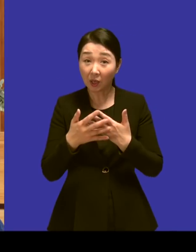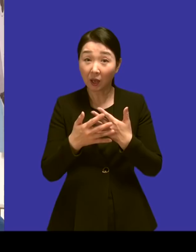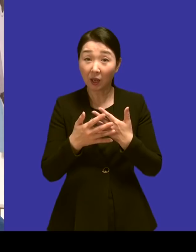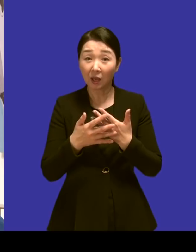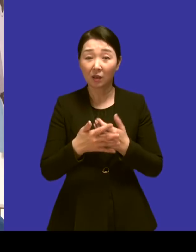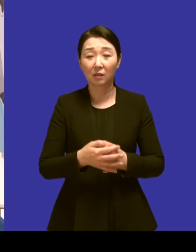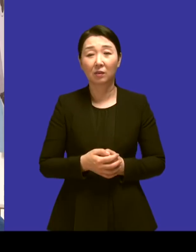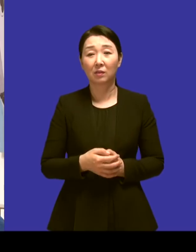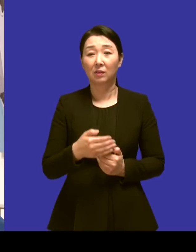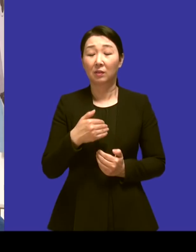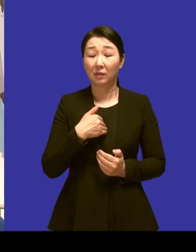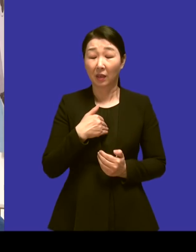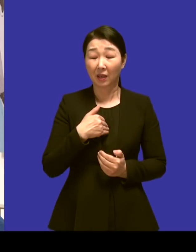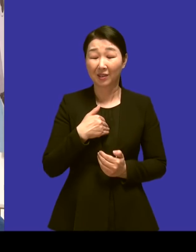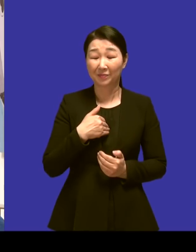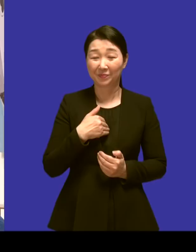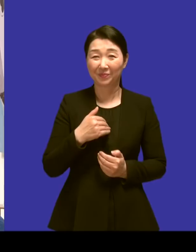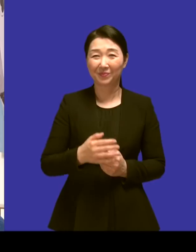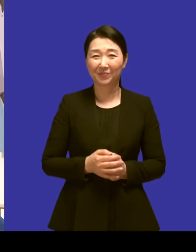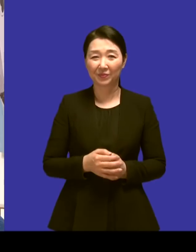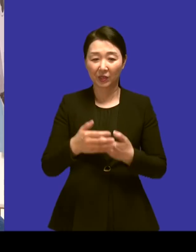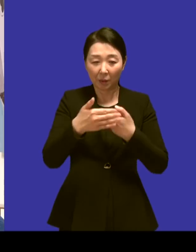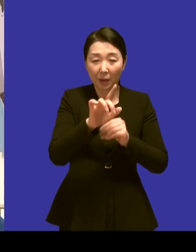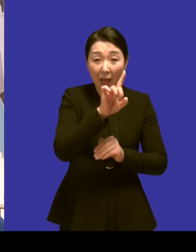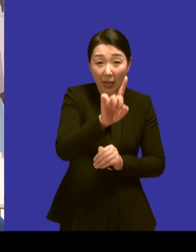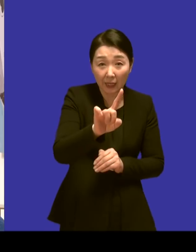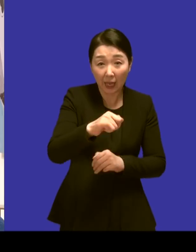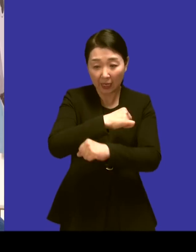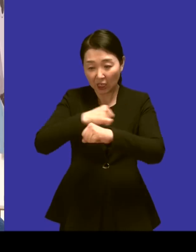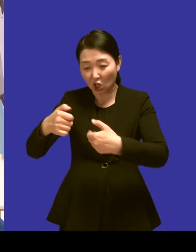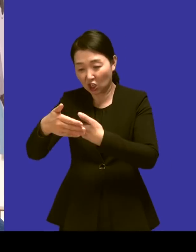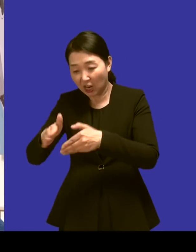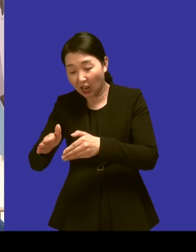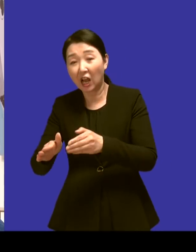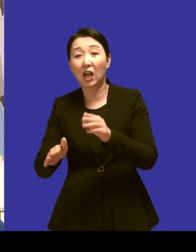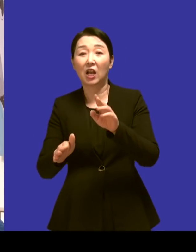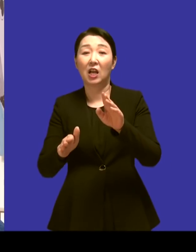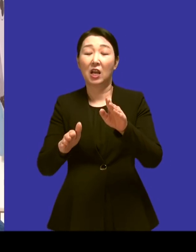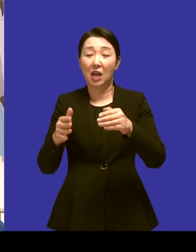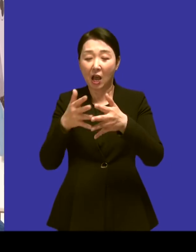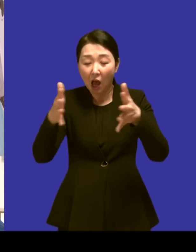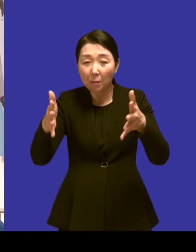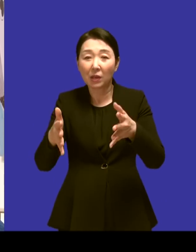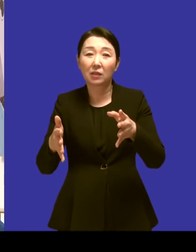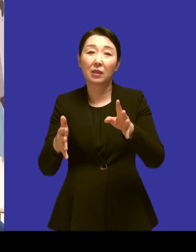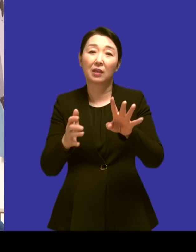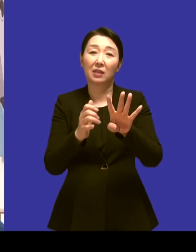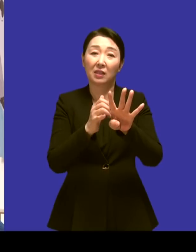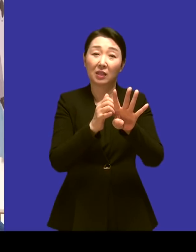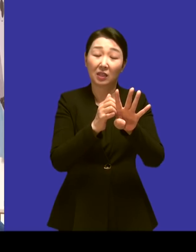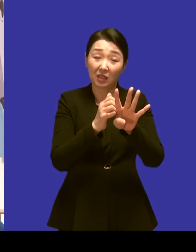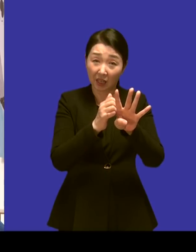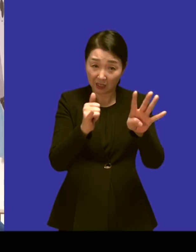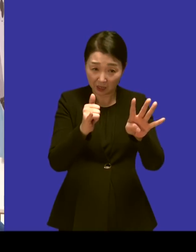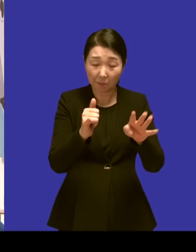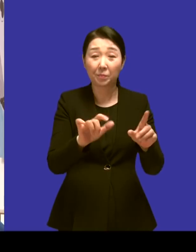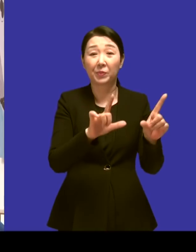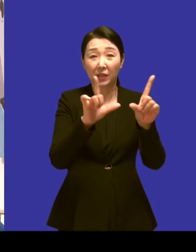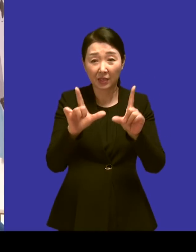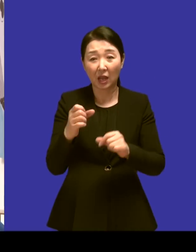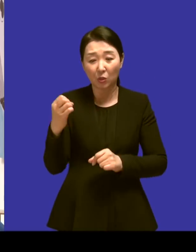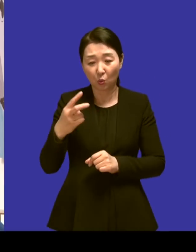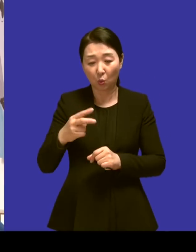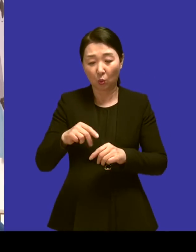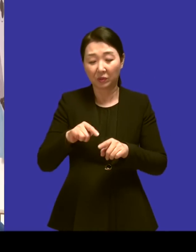제가 거실 하나, 방 하나 있는 그 아파트에 4명이 살았거든요. 네. 근데 거실 2명 쓰는데 그 중에 1명이 이제 저였고, 네. 제가 이제